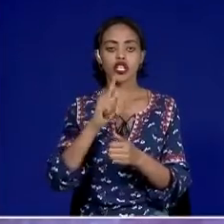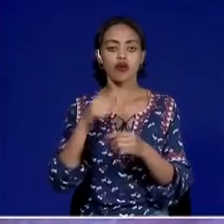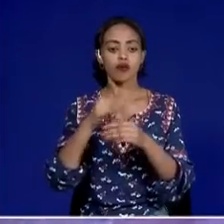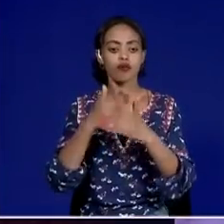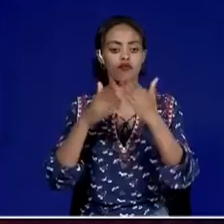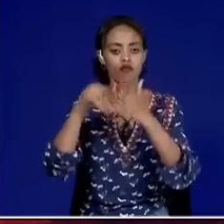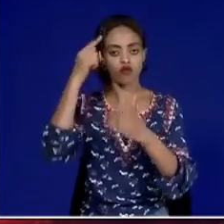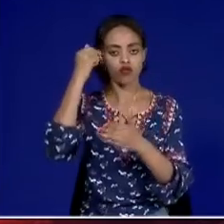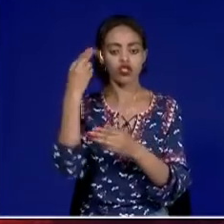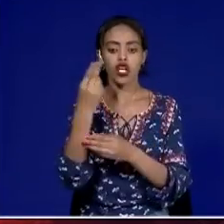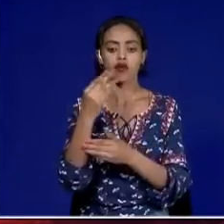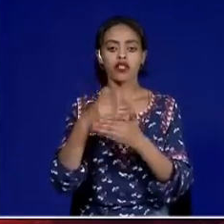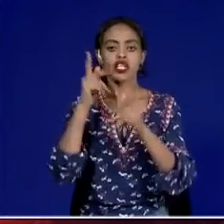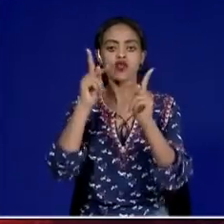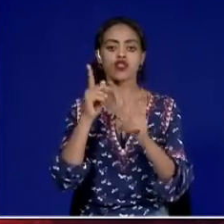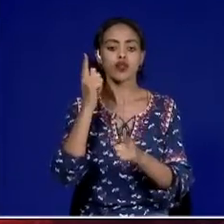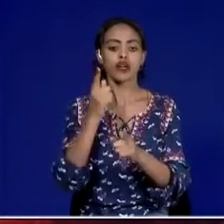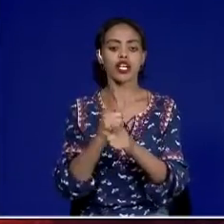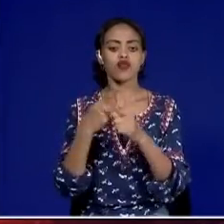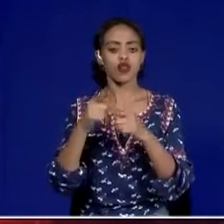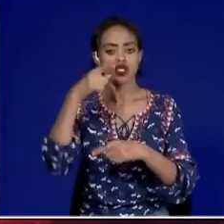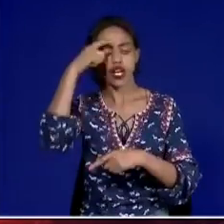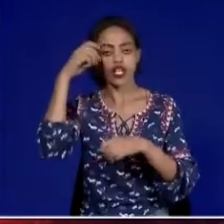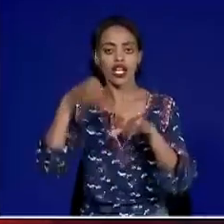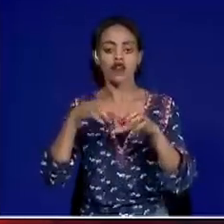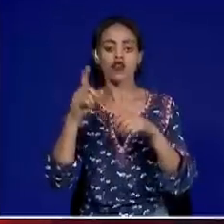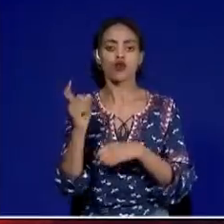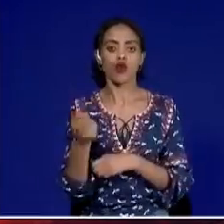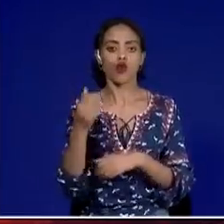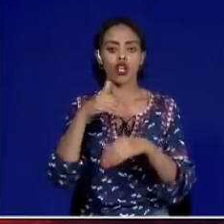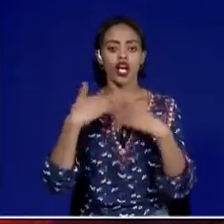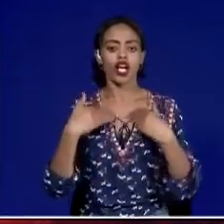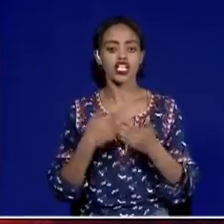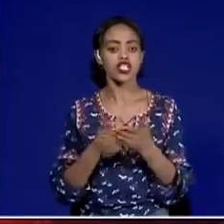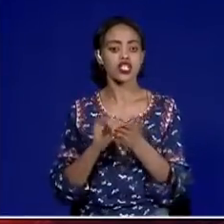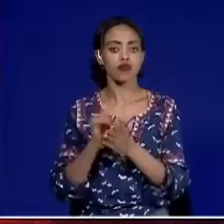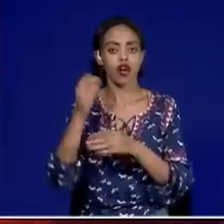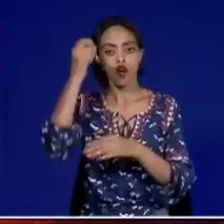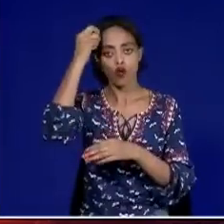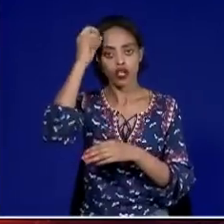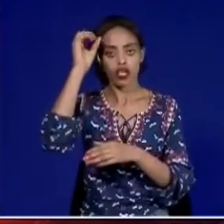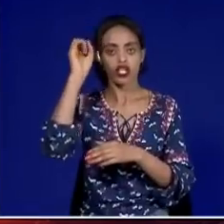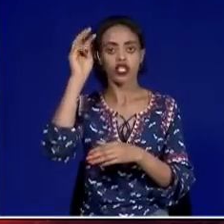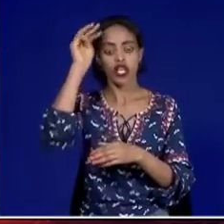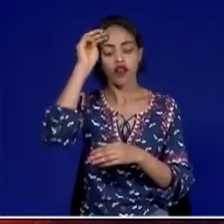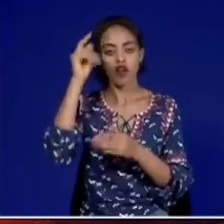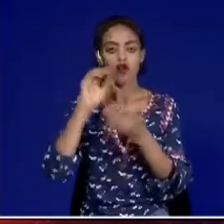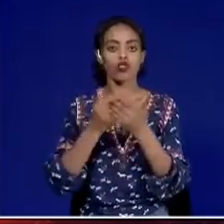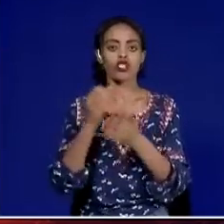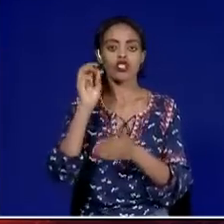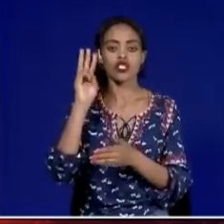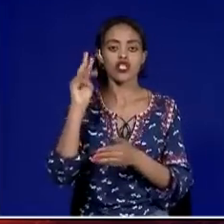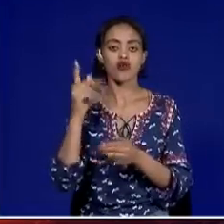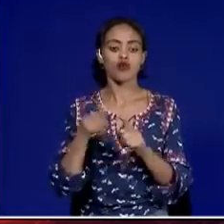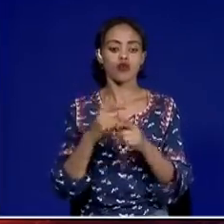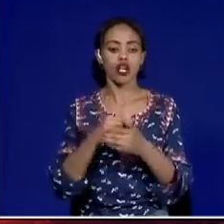درجا بدرجا تتقامنت حزبن مرغاز تفرالي صعرتاتنا غبرن تخون اكل زدما اب وردان اسغ طابيا كتما ود سمرو بالعلي